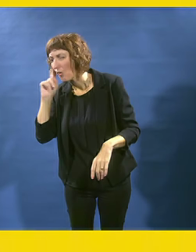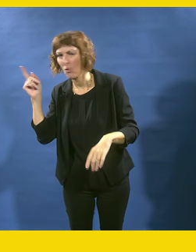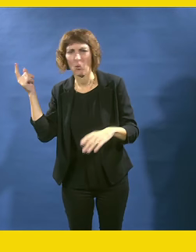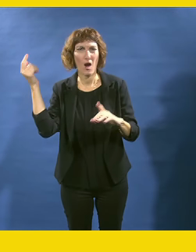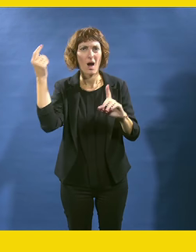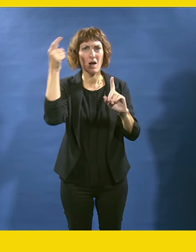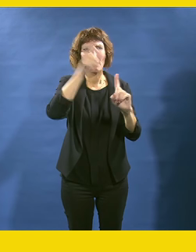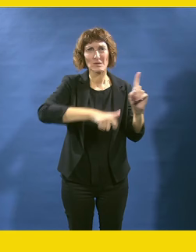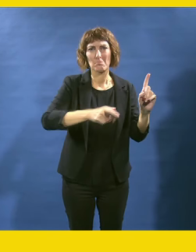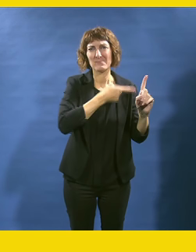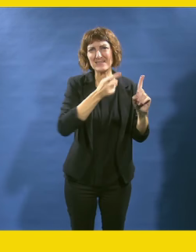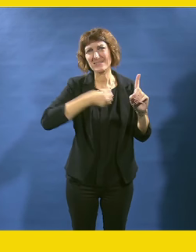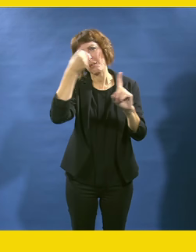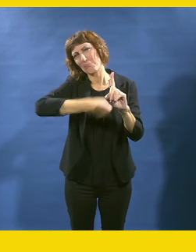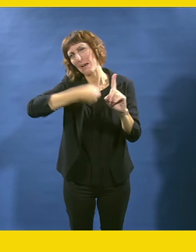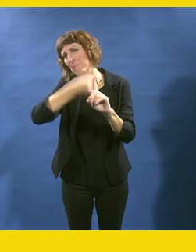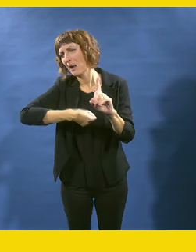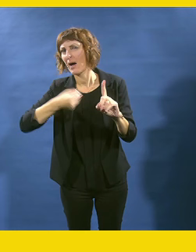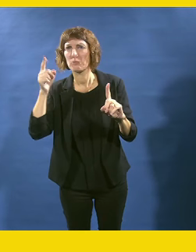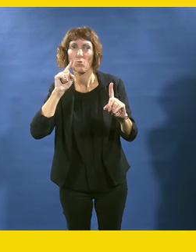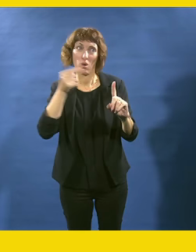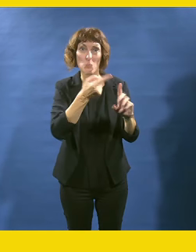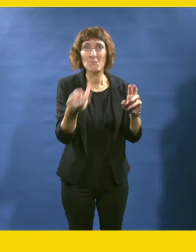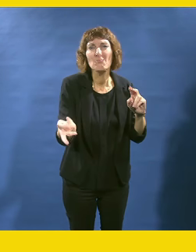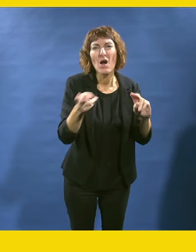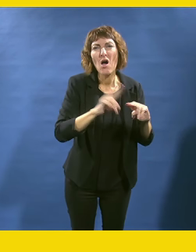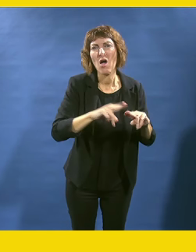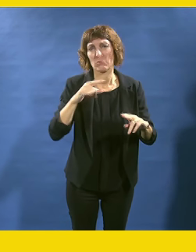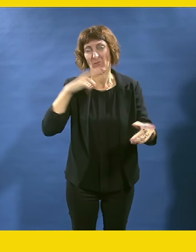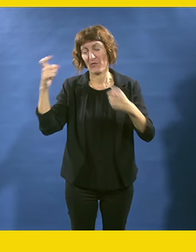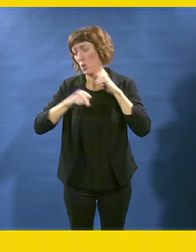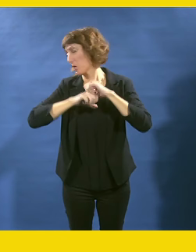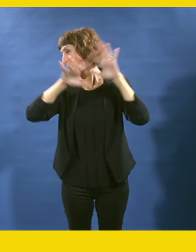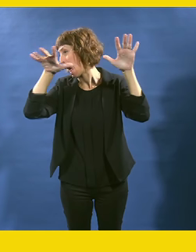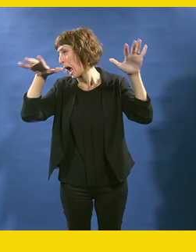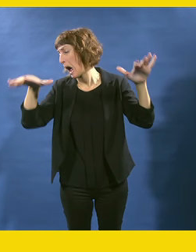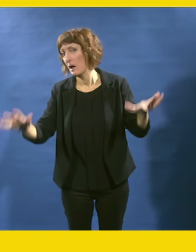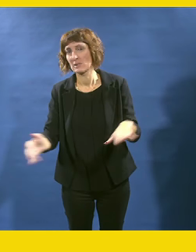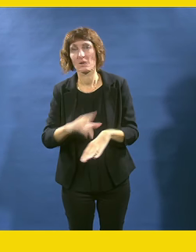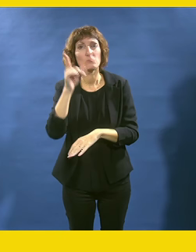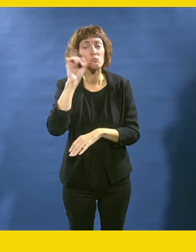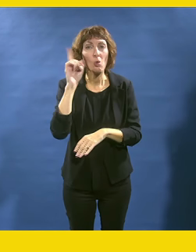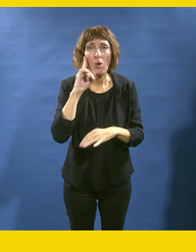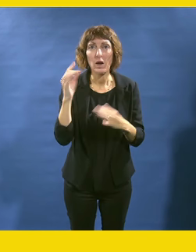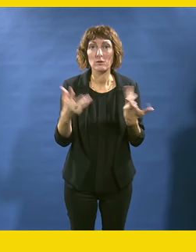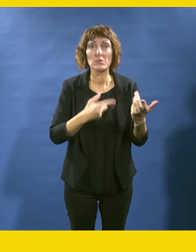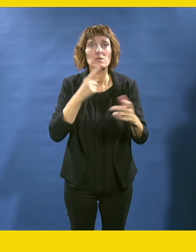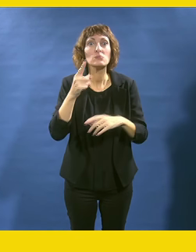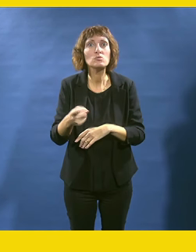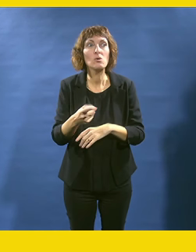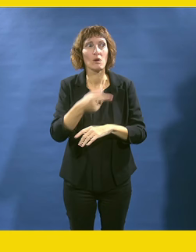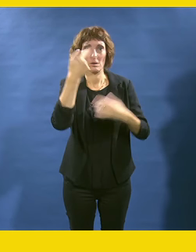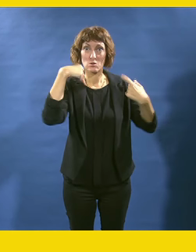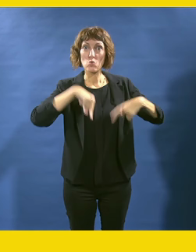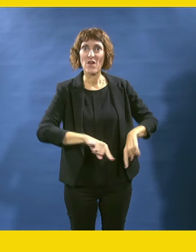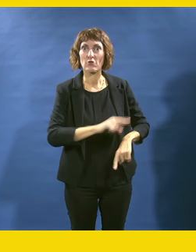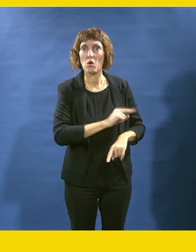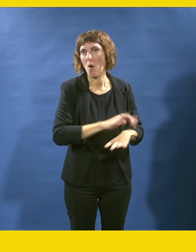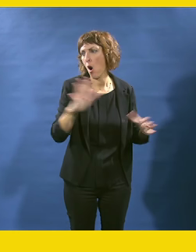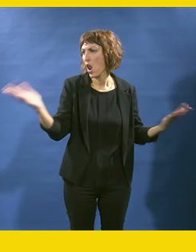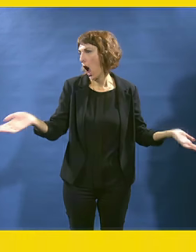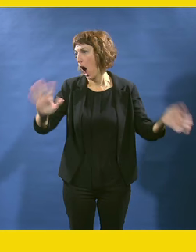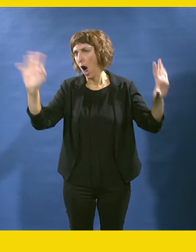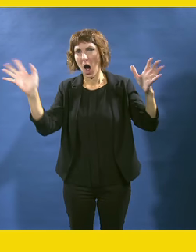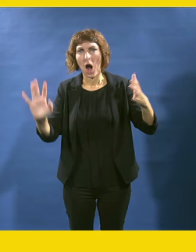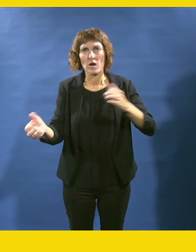en France, et comment arrêter cette terrible vague de violence. Combien de jours faudrait-il au service de l'État pour sortir le branle-bas